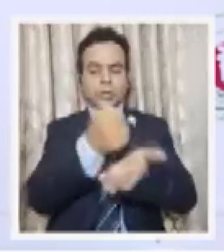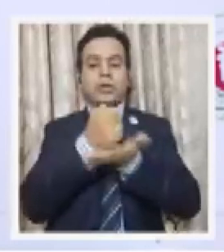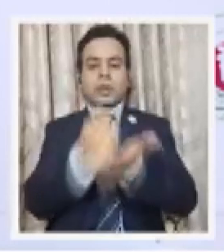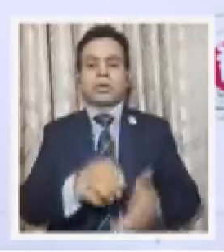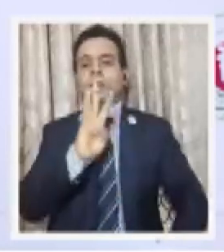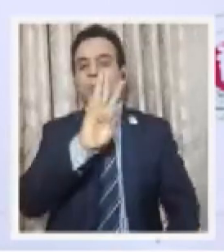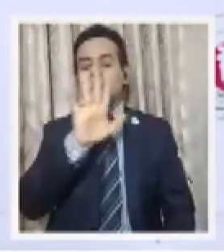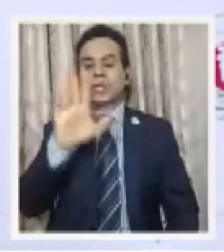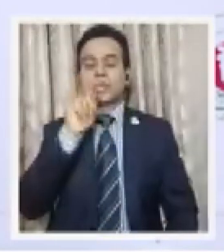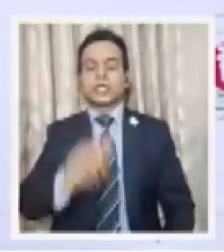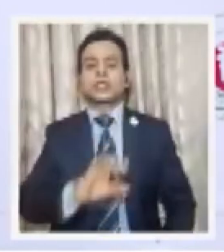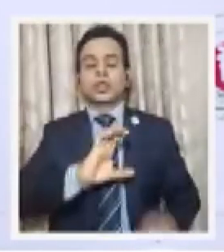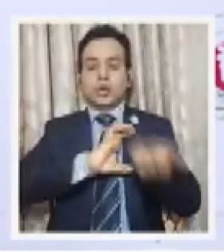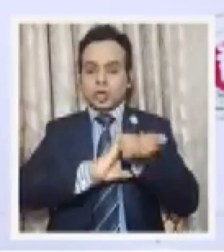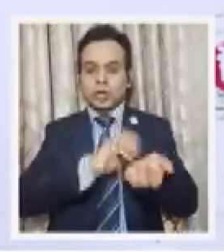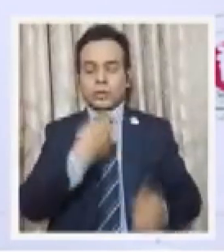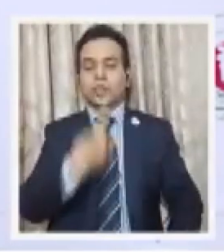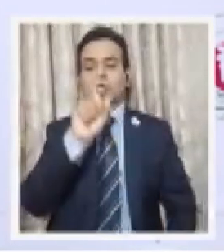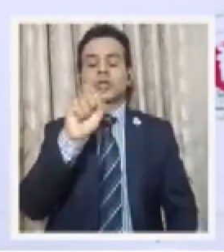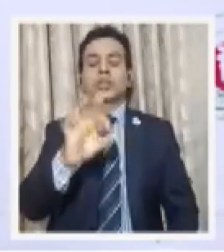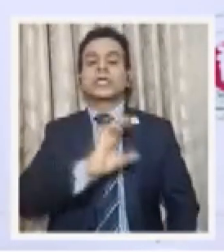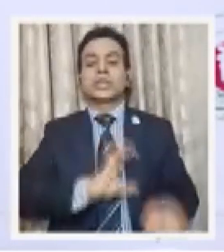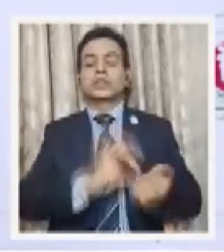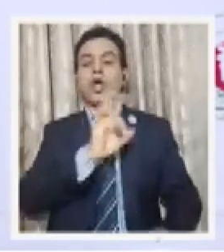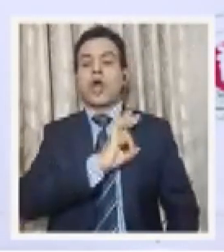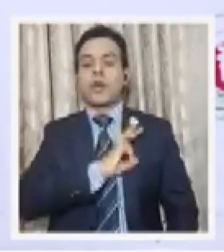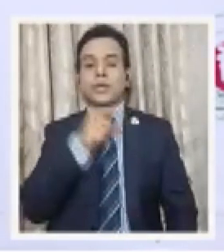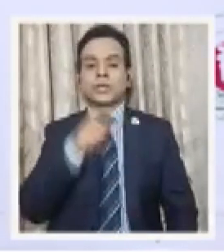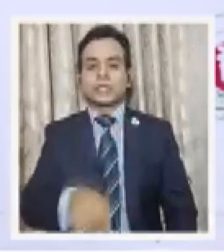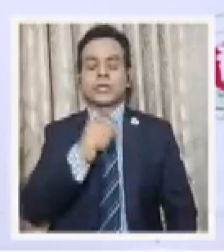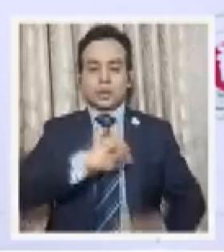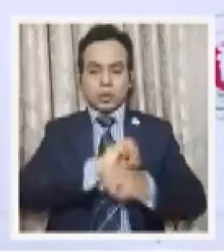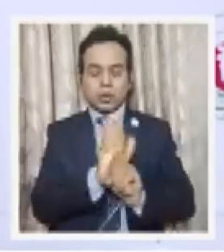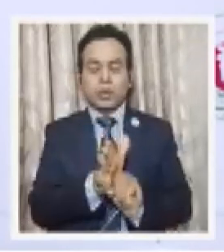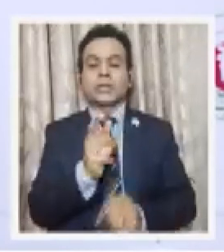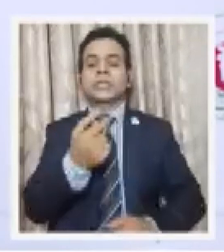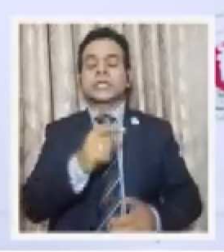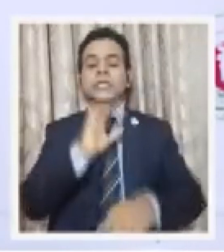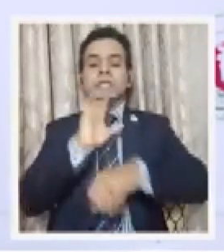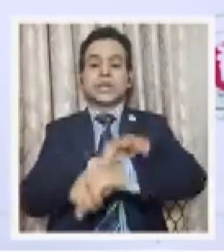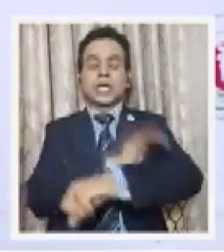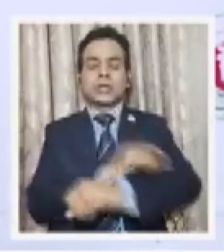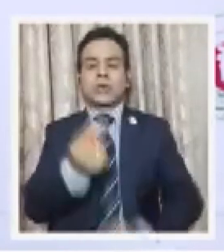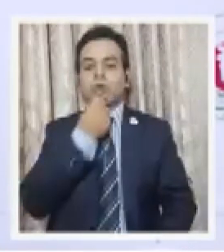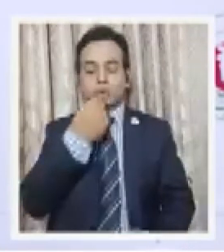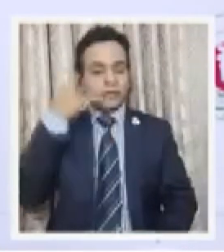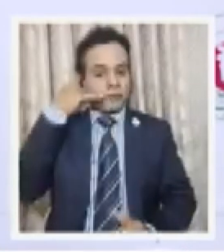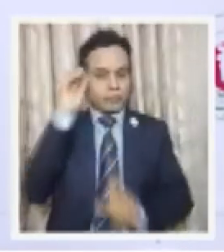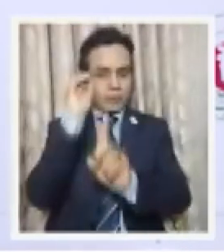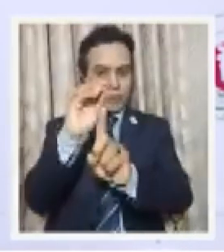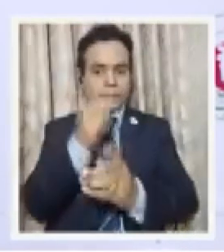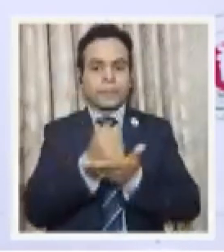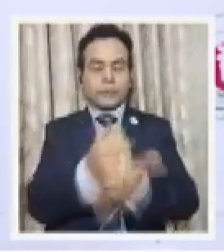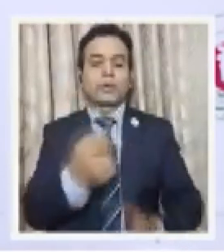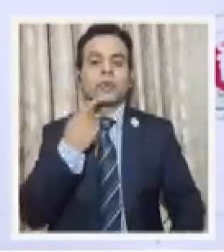বন্দরে 2,017 জনকে এবং মোট 2,668 জনকে স্ক্রিনিং করা হয়েছে গত 24 ঘন্টায়। এ পর্যন্ত স্ক্রিনিং